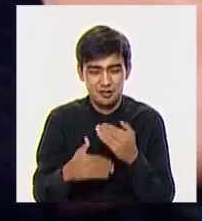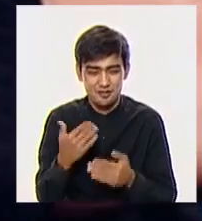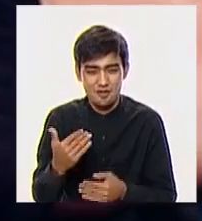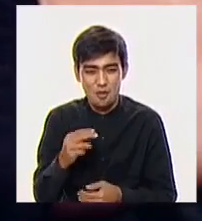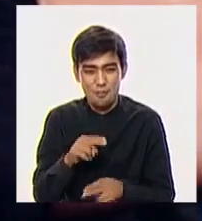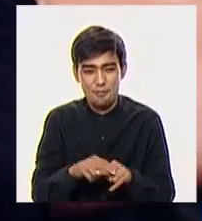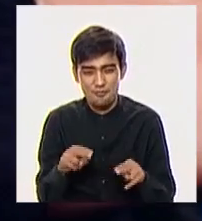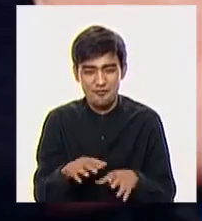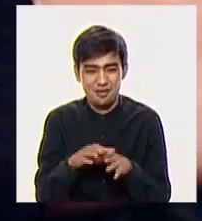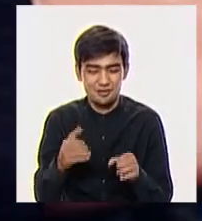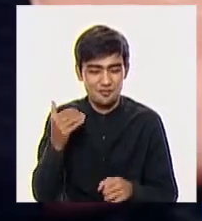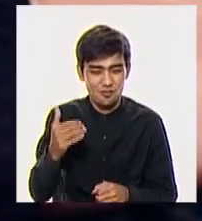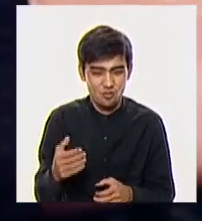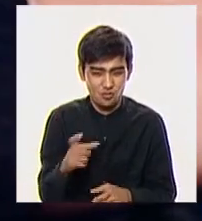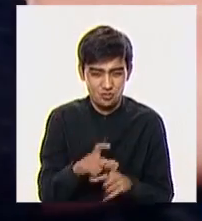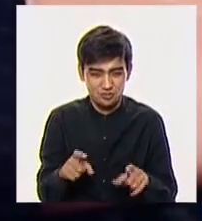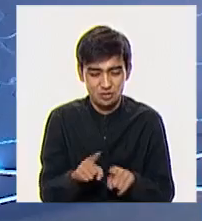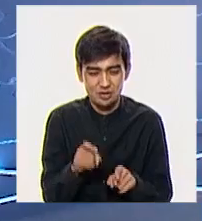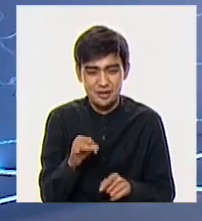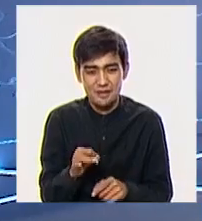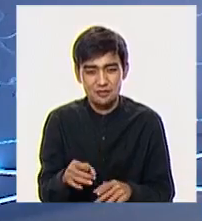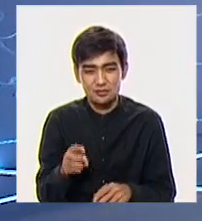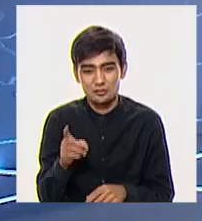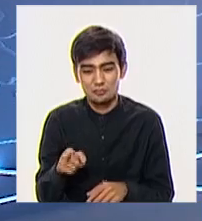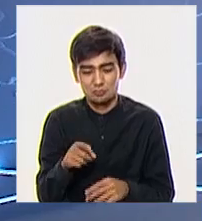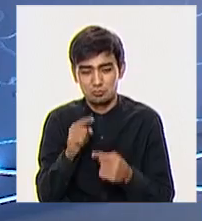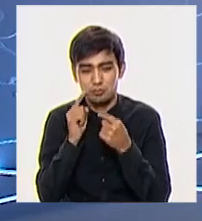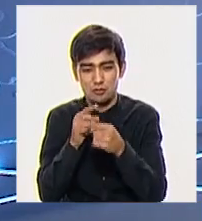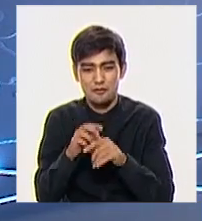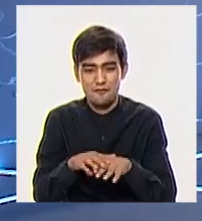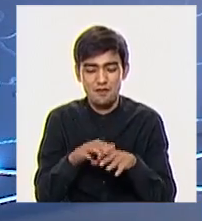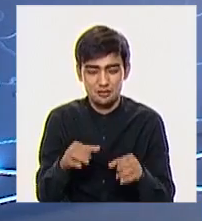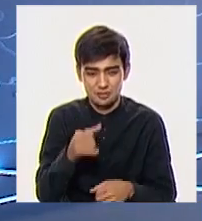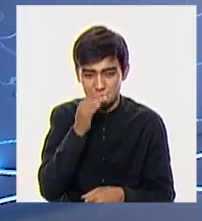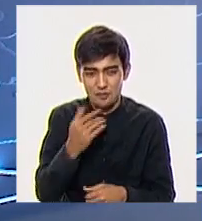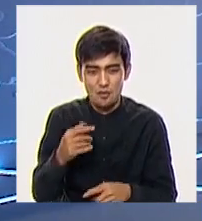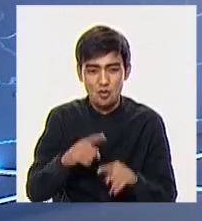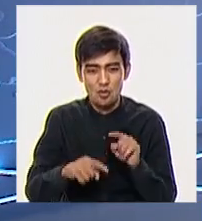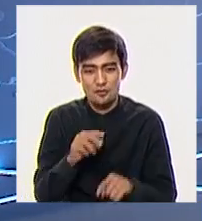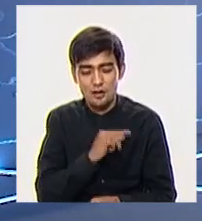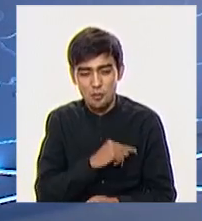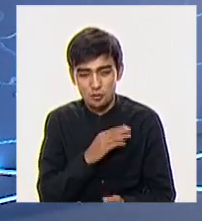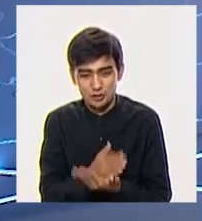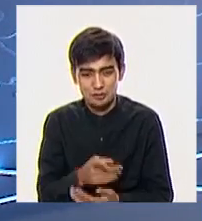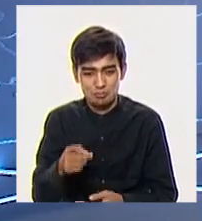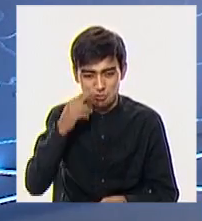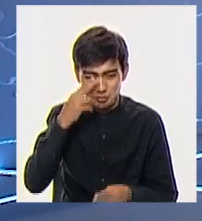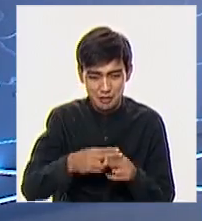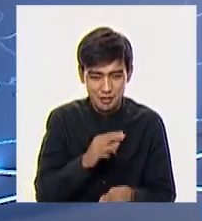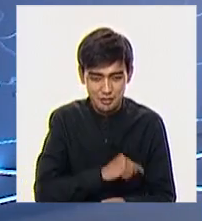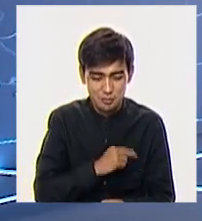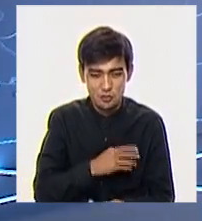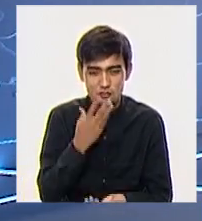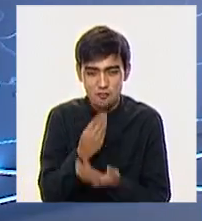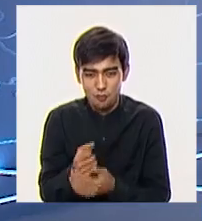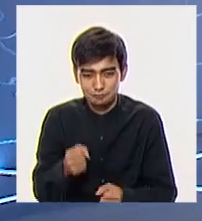партиясы. Ол қалай ол өз билікке қарсы сөз айталады? Өйткені ол жерде олардың туысқандары жұмыс істейді, бауырлары жұмыс істейді,